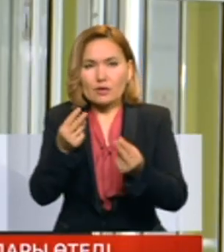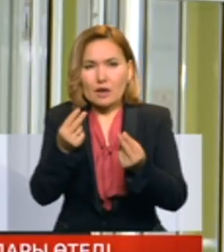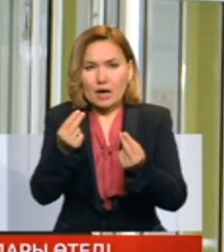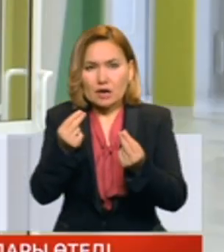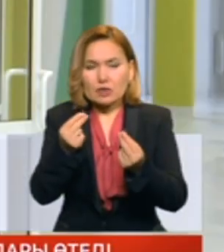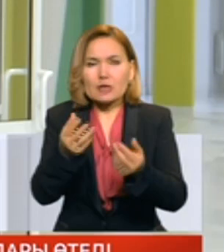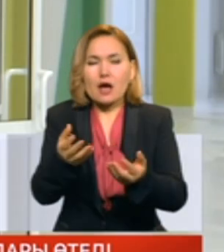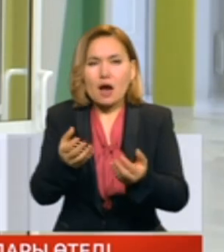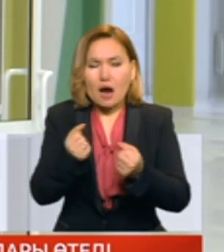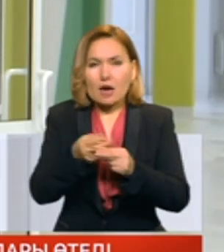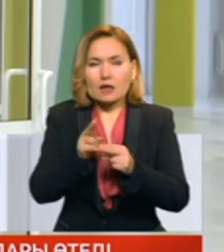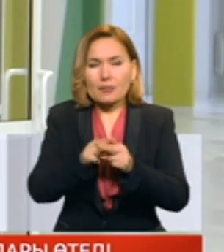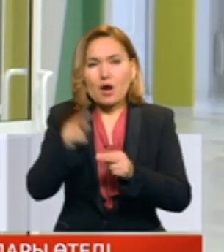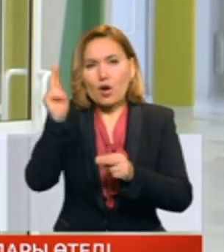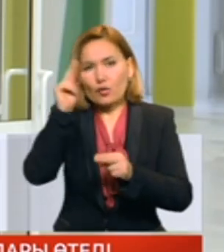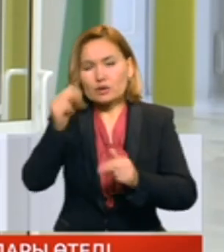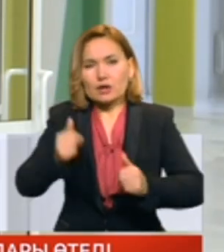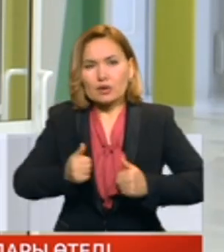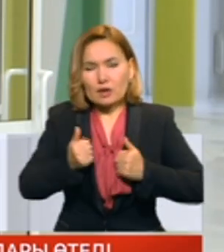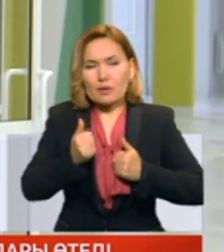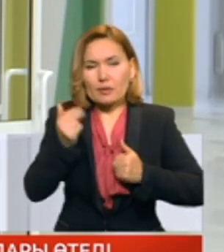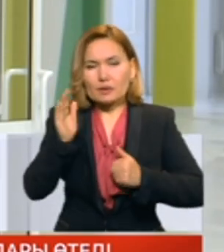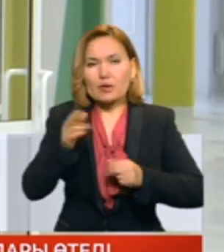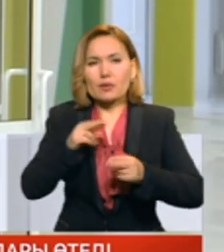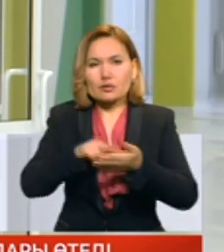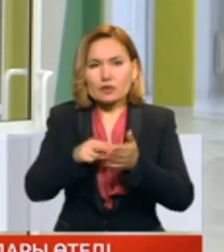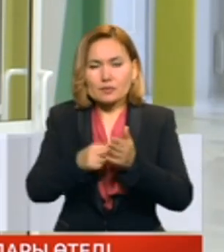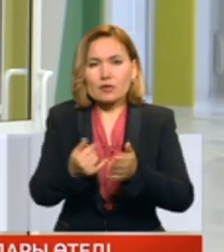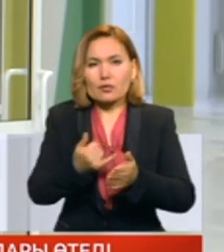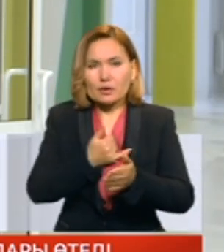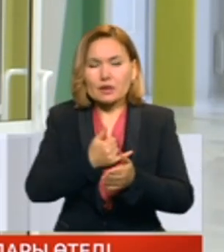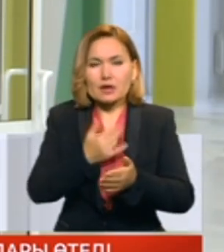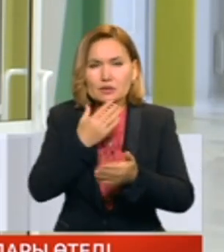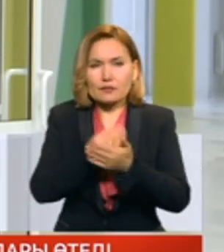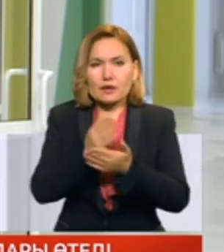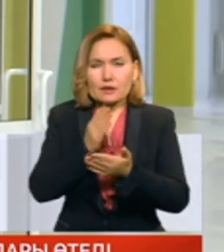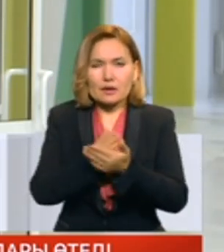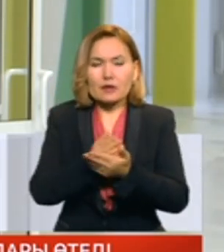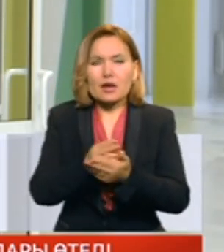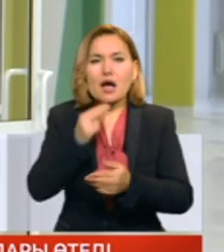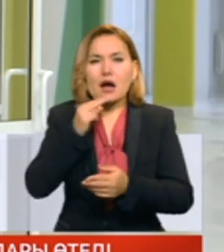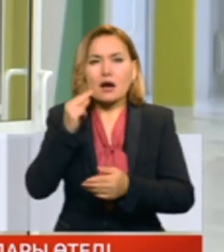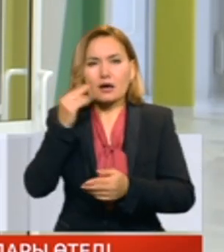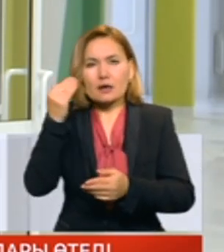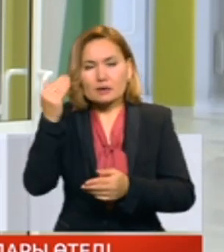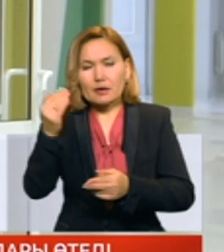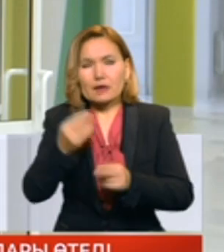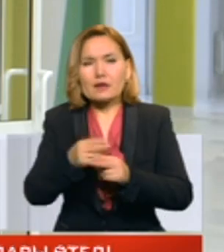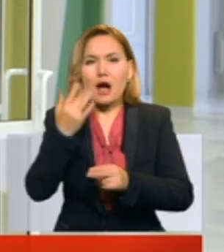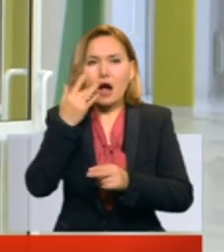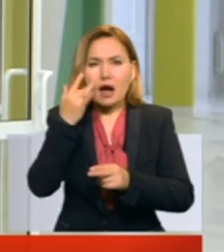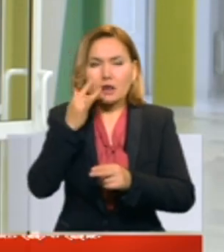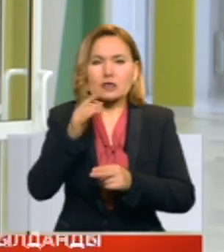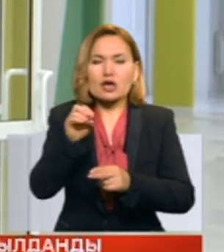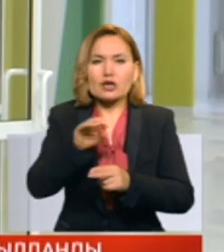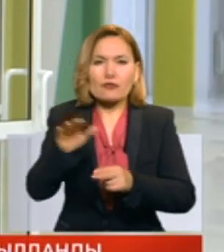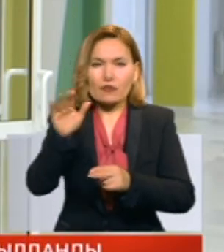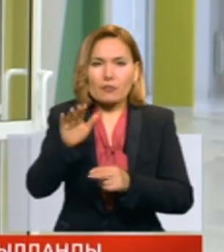деп айта аламын. Жоспарымды енді көріп жатырмыз, тапсырып жатырмын. Бұйырса енді Гонконг, Сингапур, ақшқа көрем, Европа мүмкін.